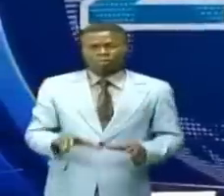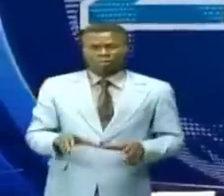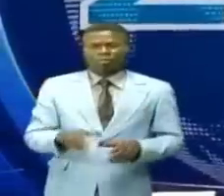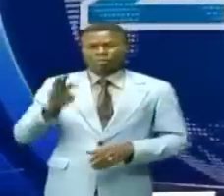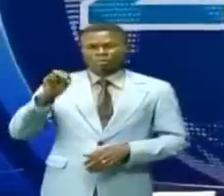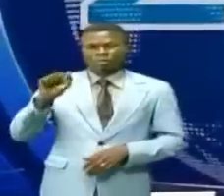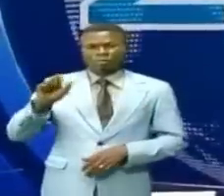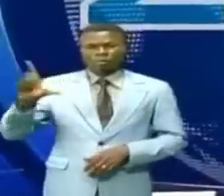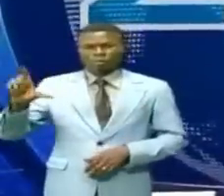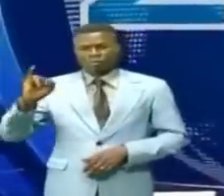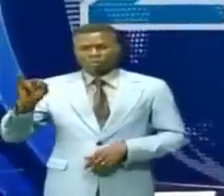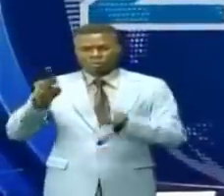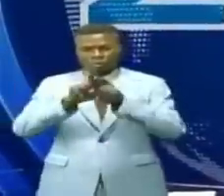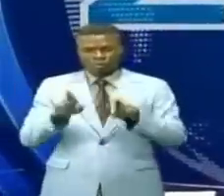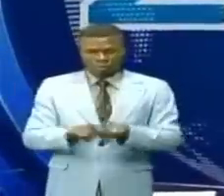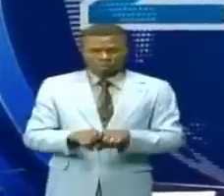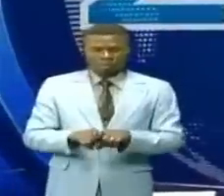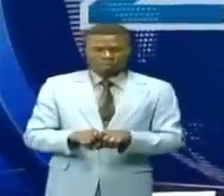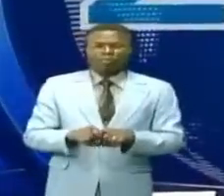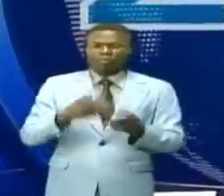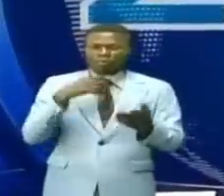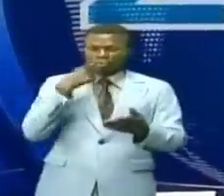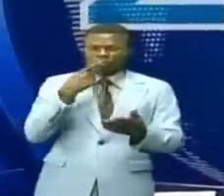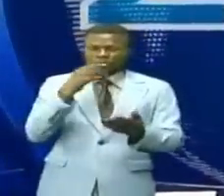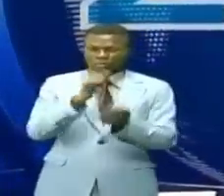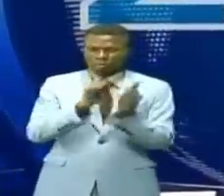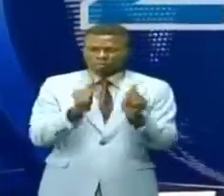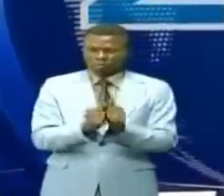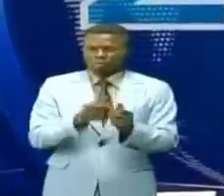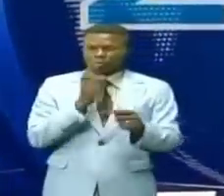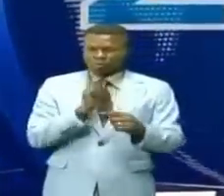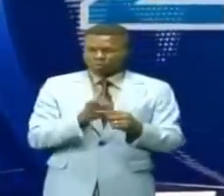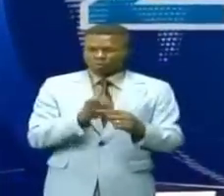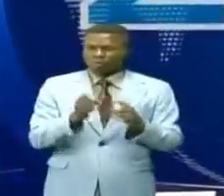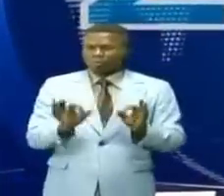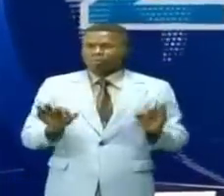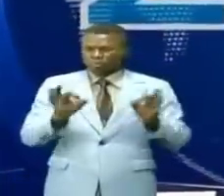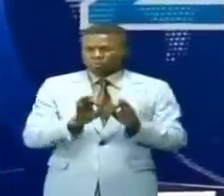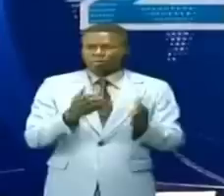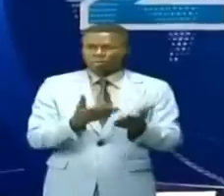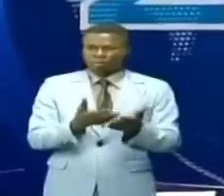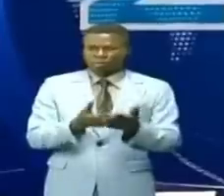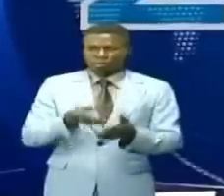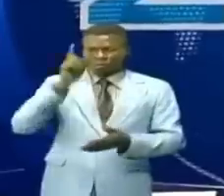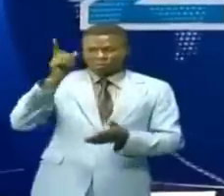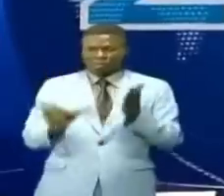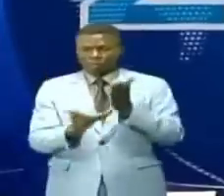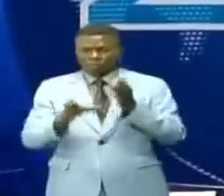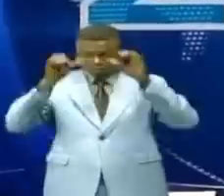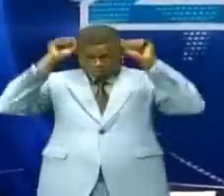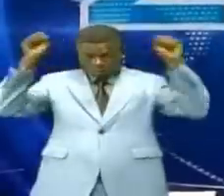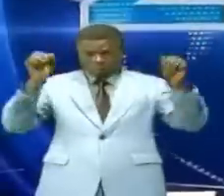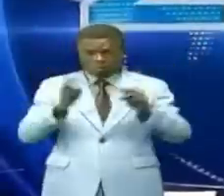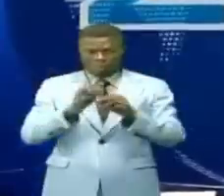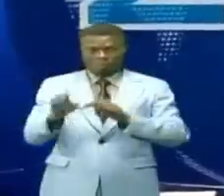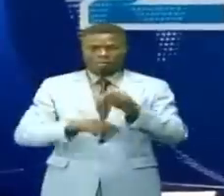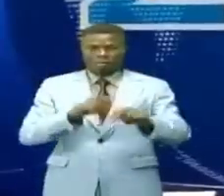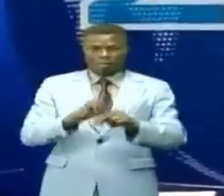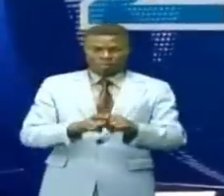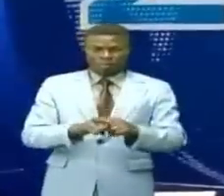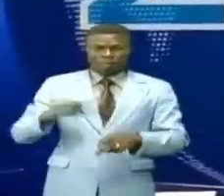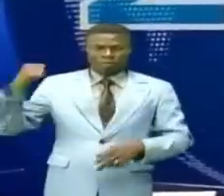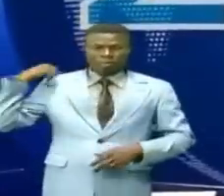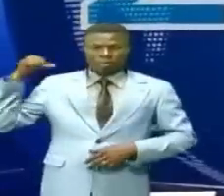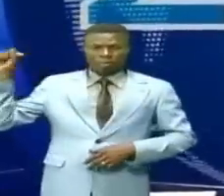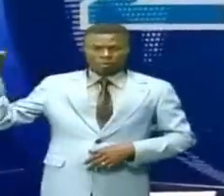et au Burkina Faso figuraient aussi parmi les matières qui ont fait débat. Le premier vice-président de l'Assemblée nationale, André